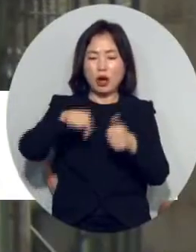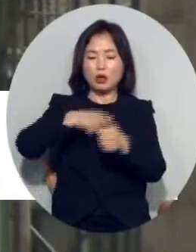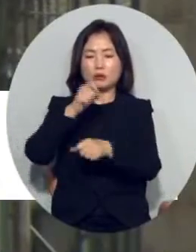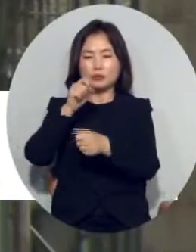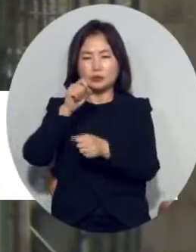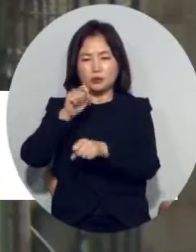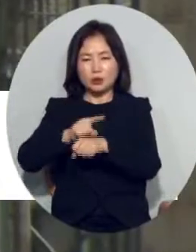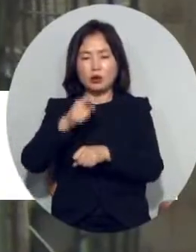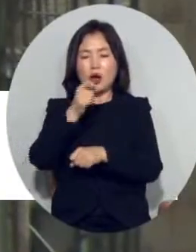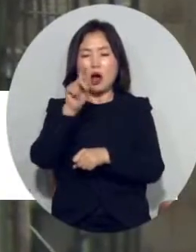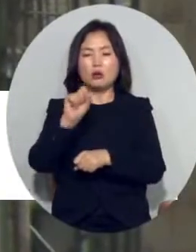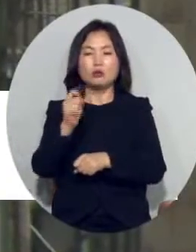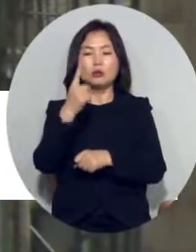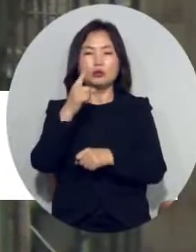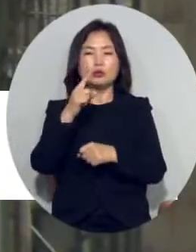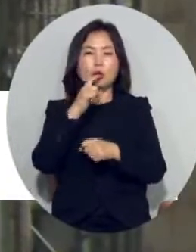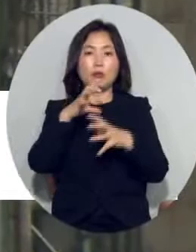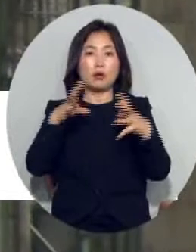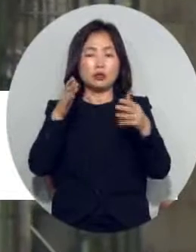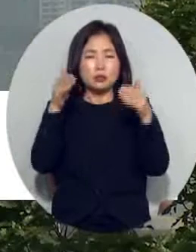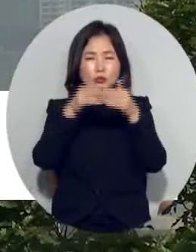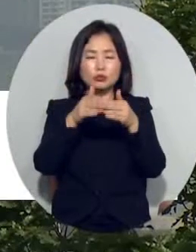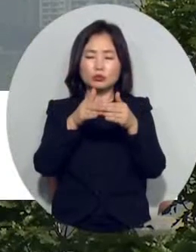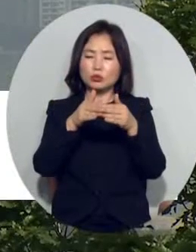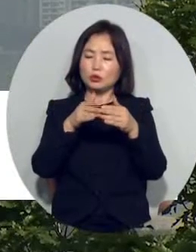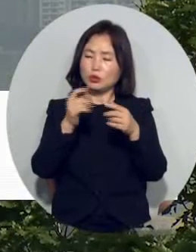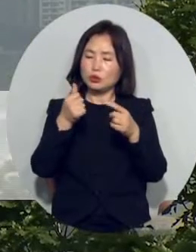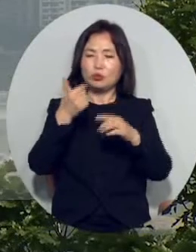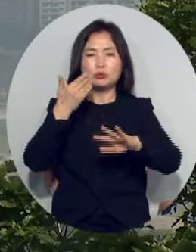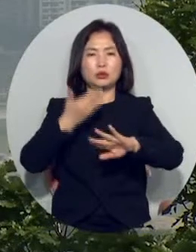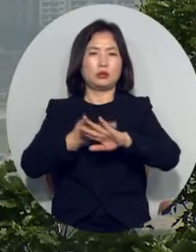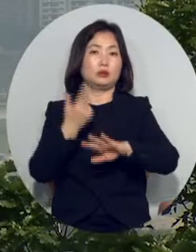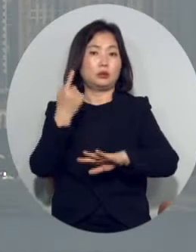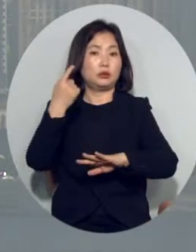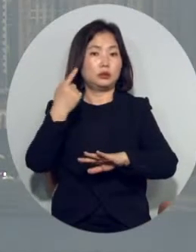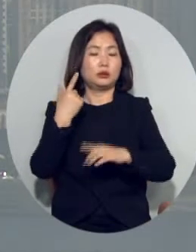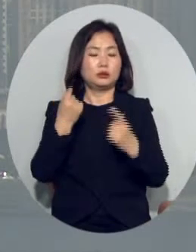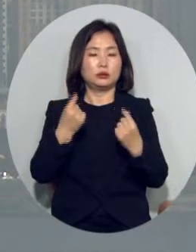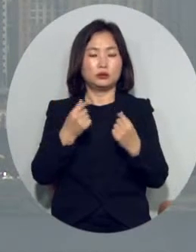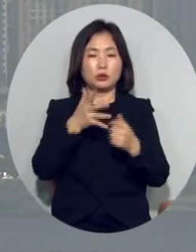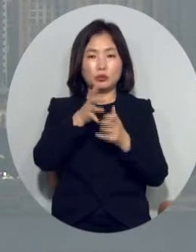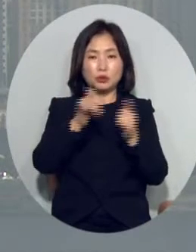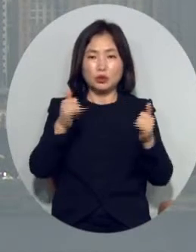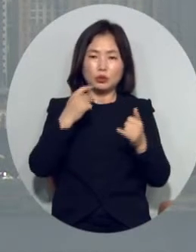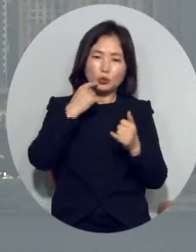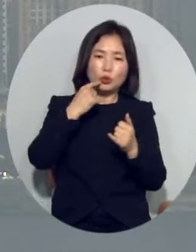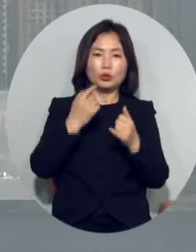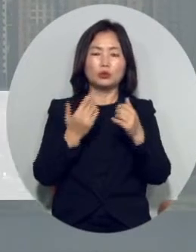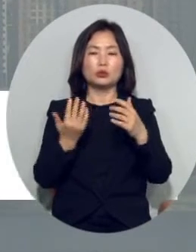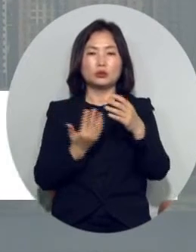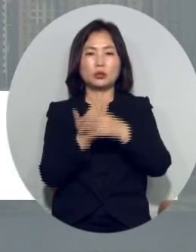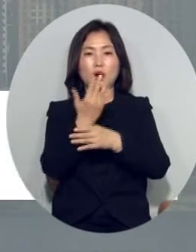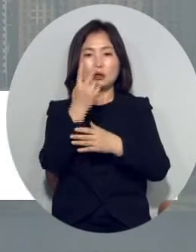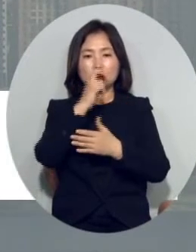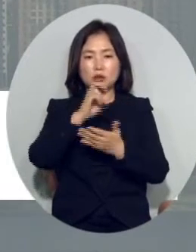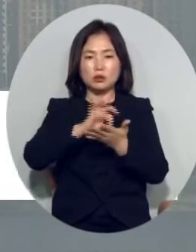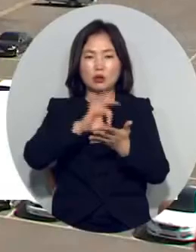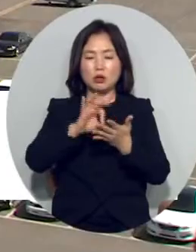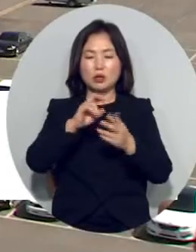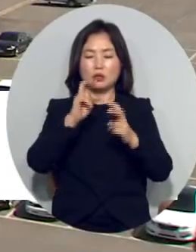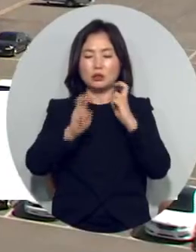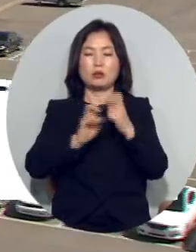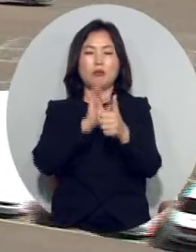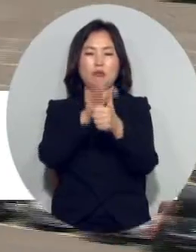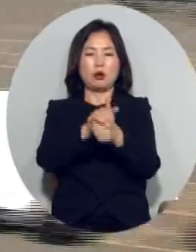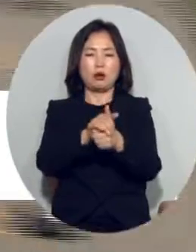논란이 제기돼 관심이 집중된 것과는 대조적입니다 전문가들은 유해 물질 배출량 조사 가 기업의 맡겨져